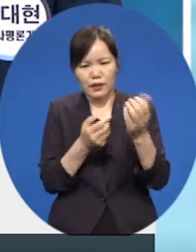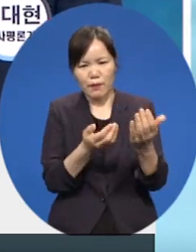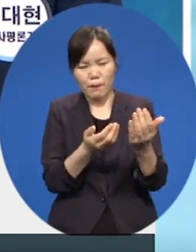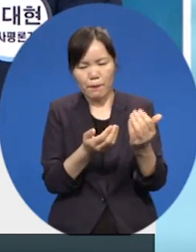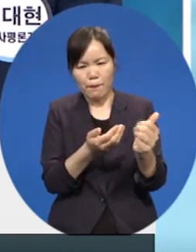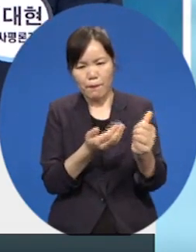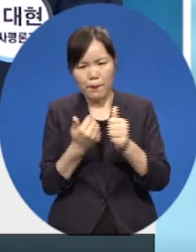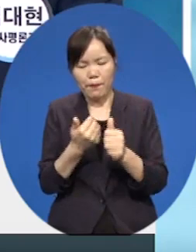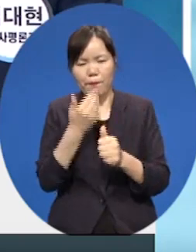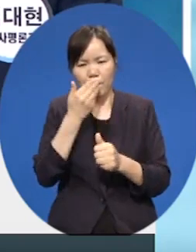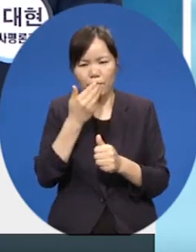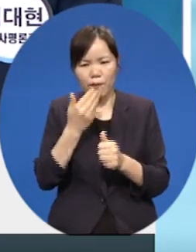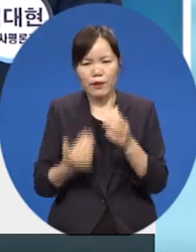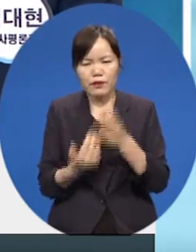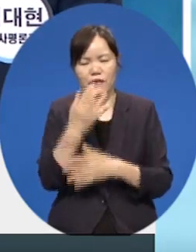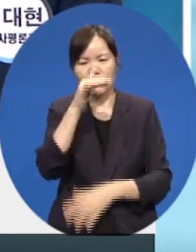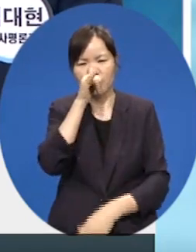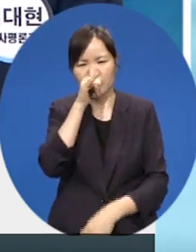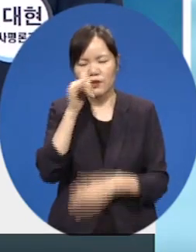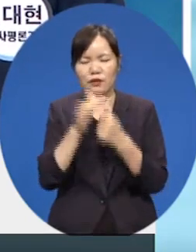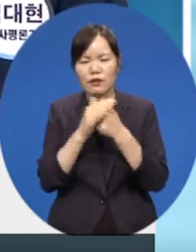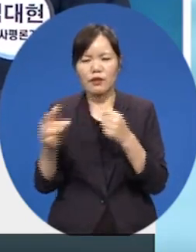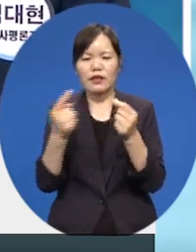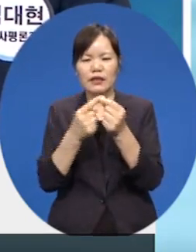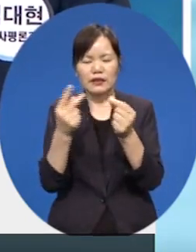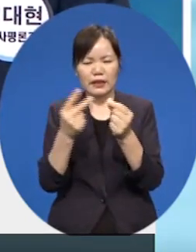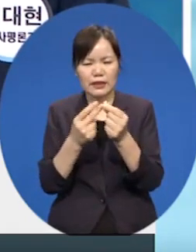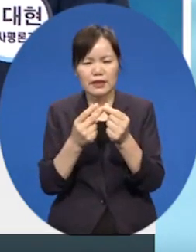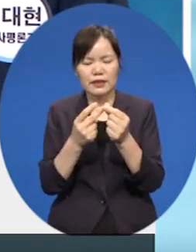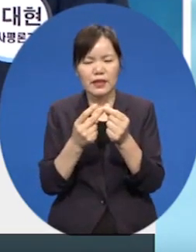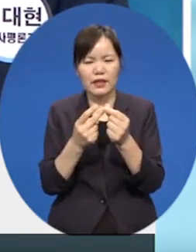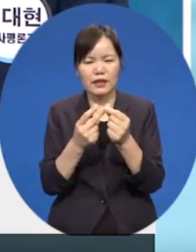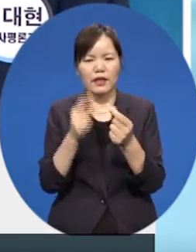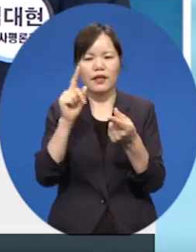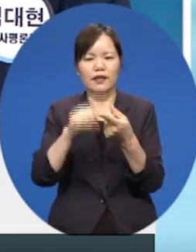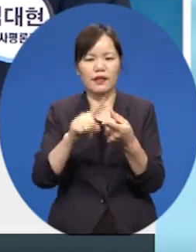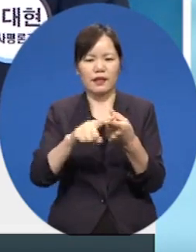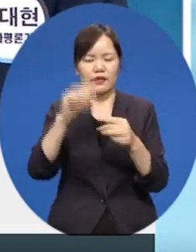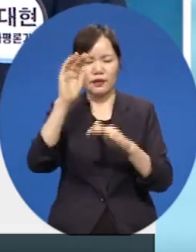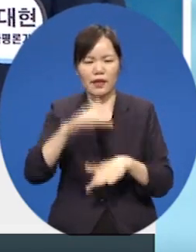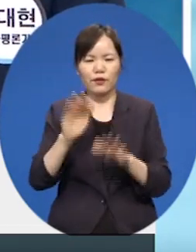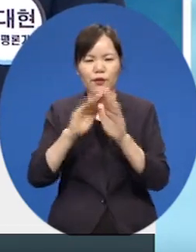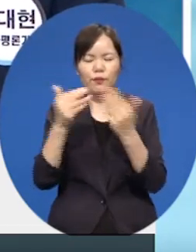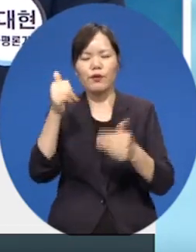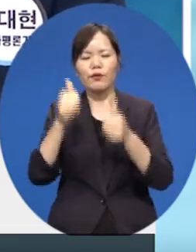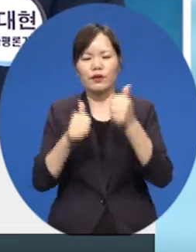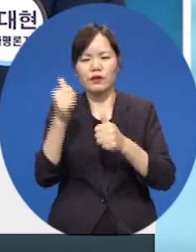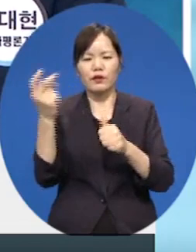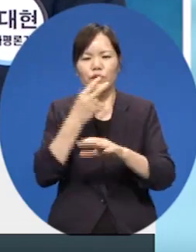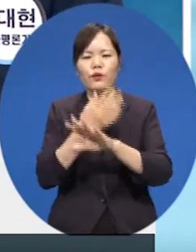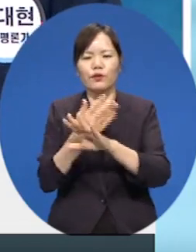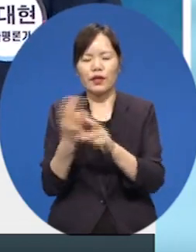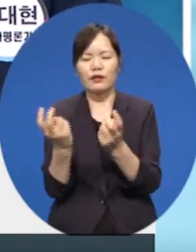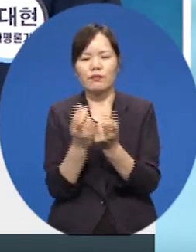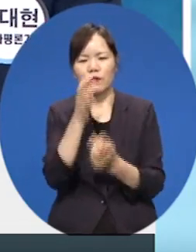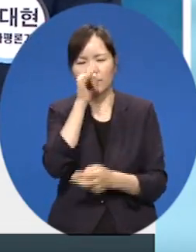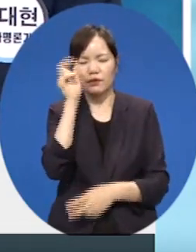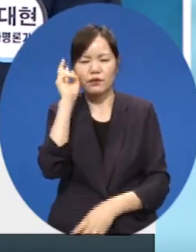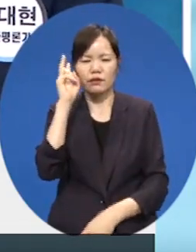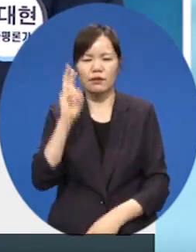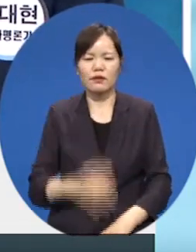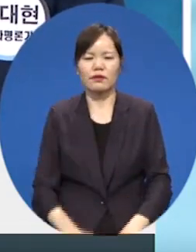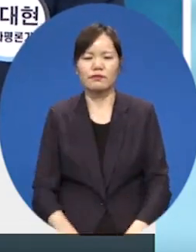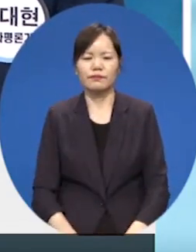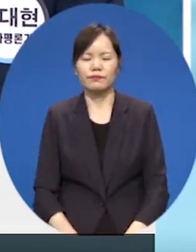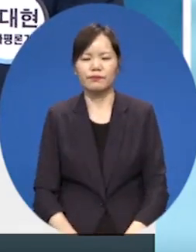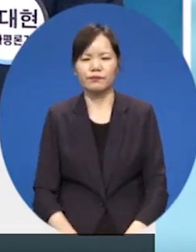2차 컷오프에 준하는 내용이고 본 경선은 좀 다릅니다. 그럼 본 경선은 또 다른 이 룰 미팅이 있을 겁니다. 그리고